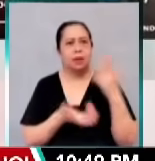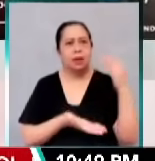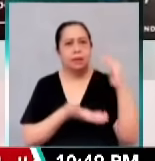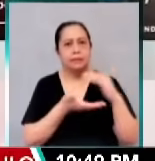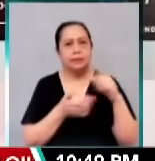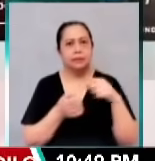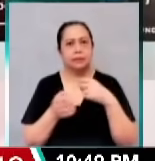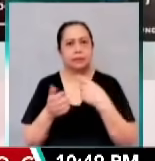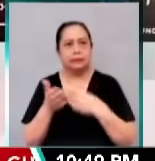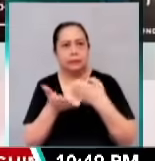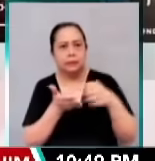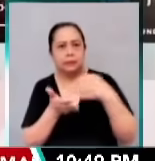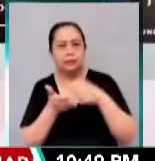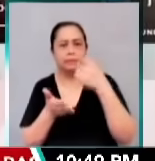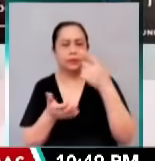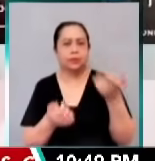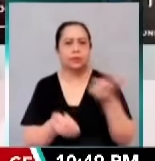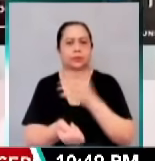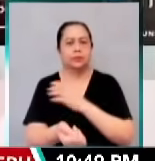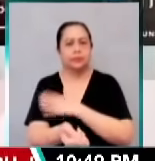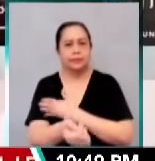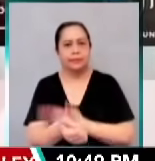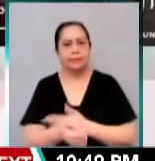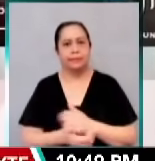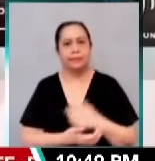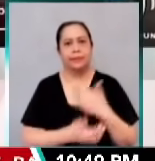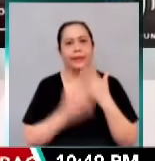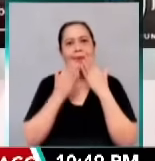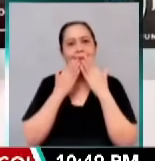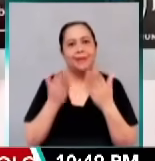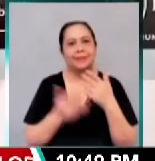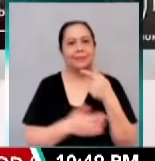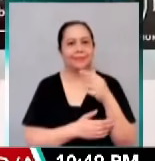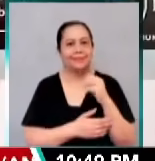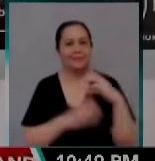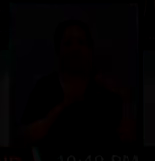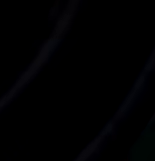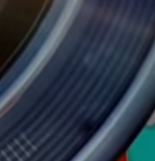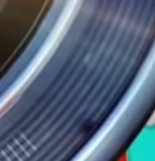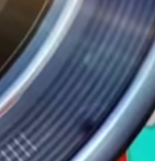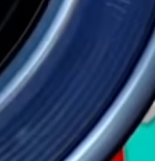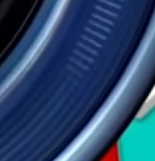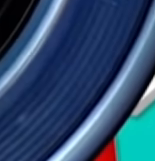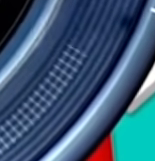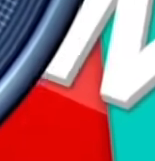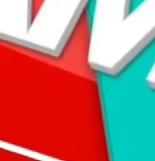sa pag-aaral ng mga anak ko. Salamat pa GMA Kapuso.